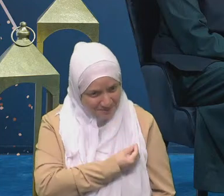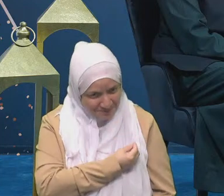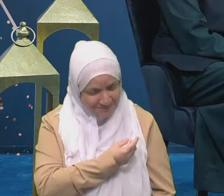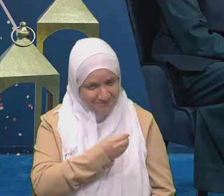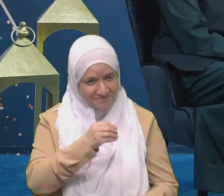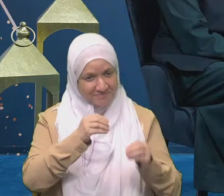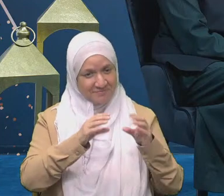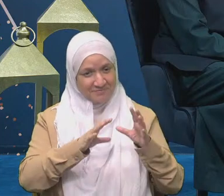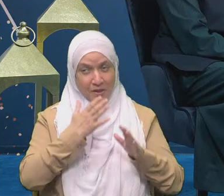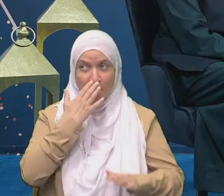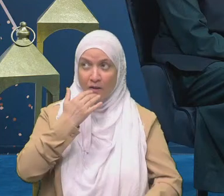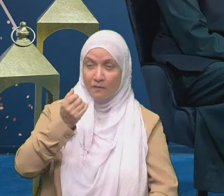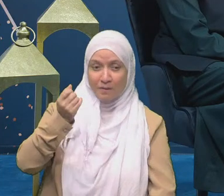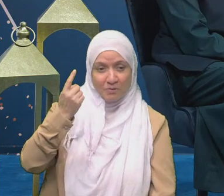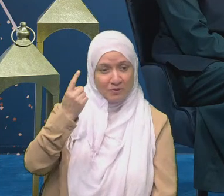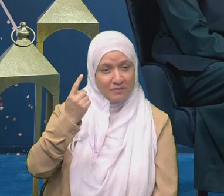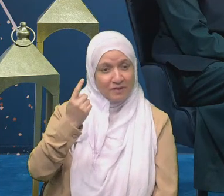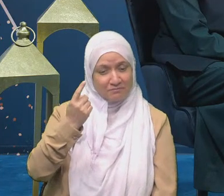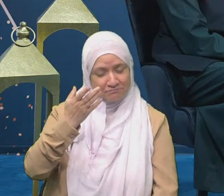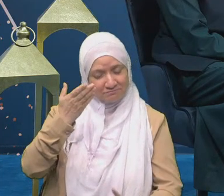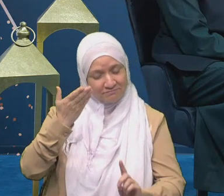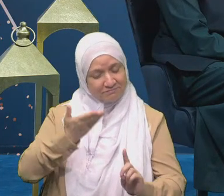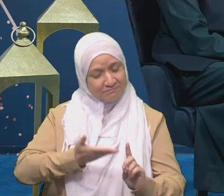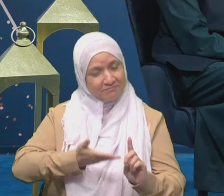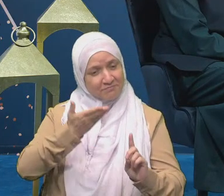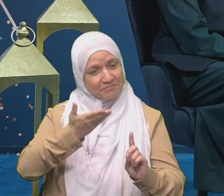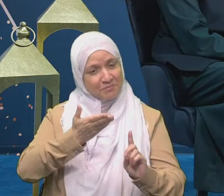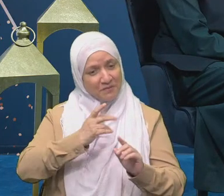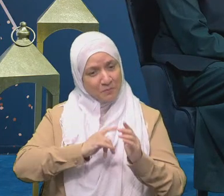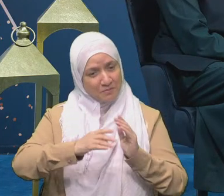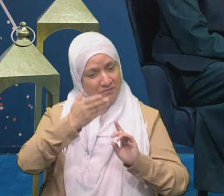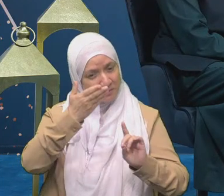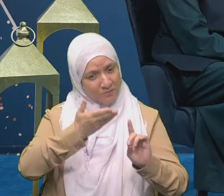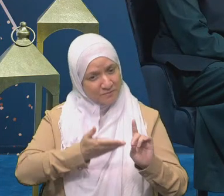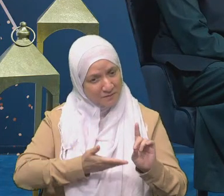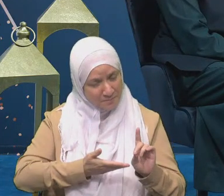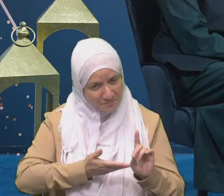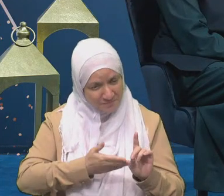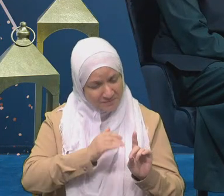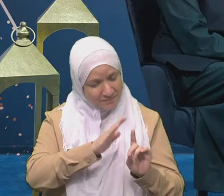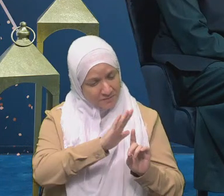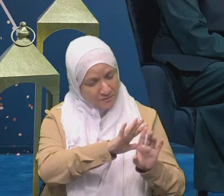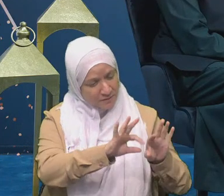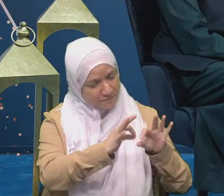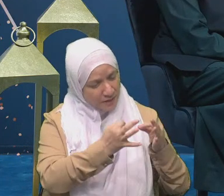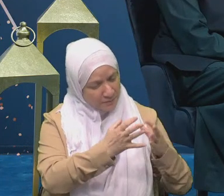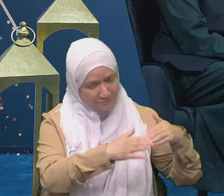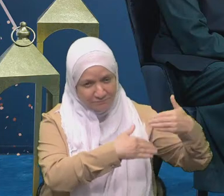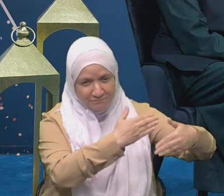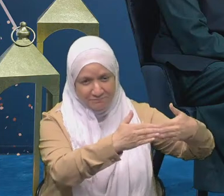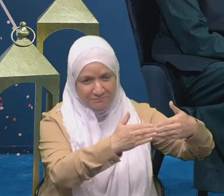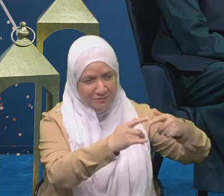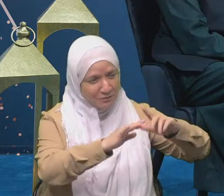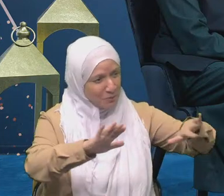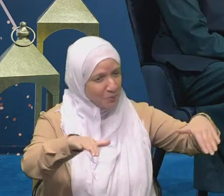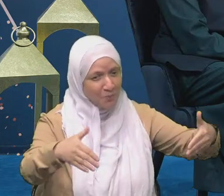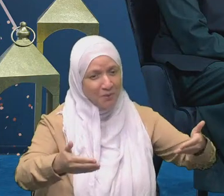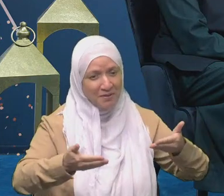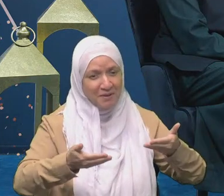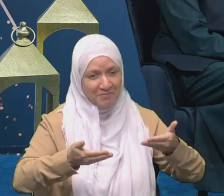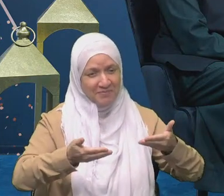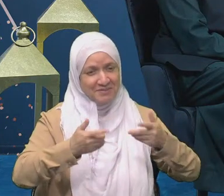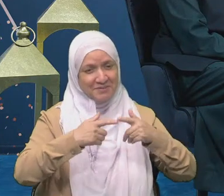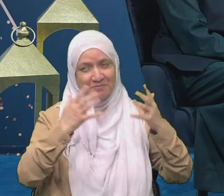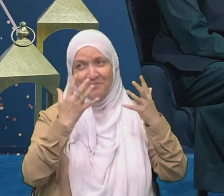وعلى آله وصحبه وسلم تسليما كثيرا ثم ما بعد. We welcome you back again from Valley Ranch Islamic Center in this very beautiful,